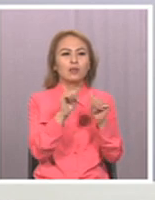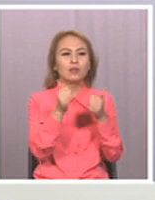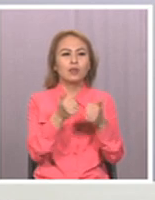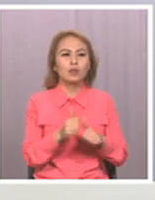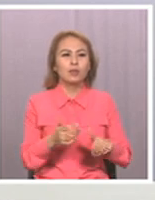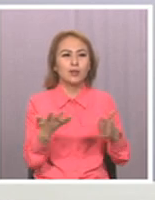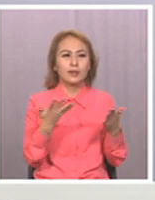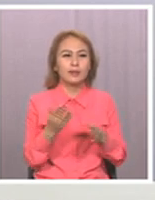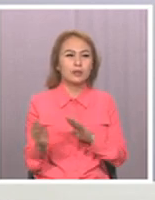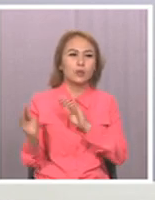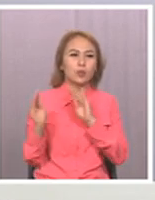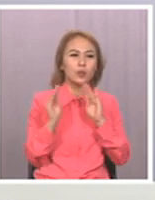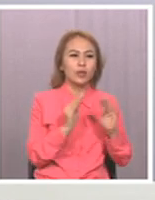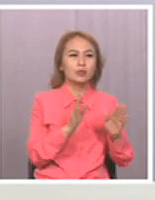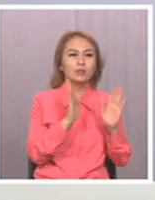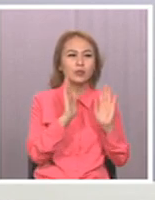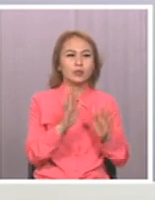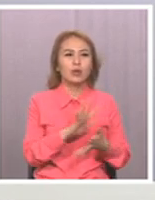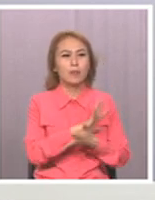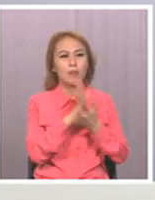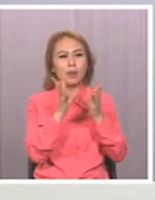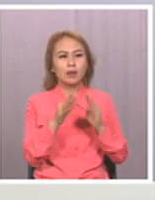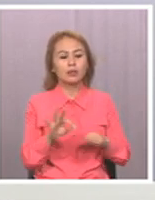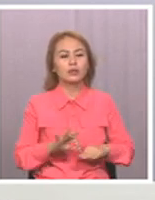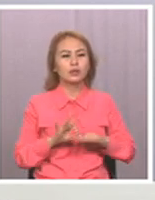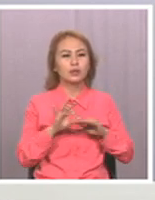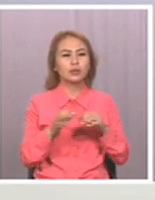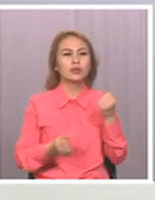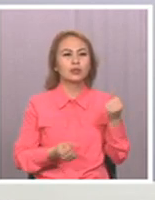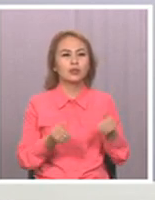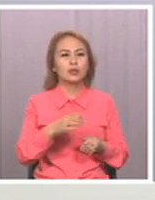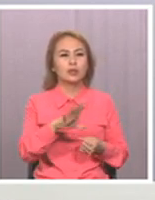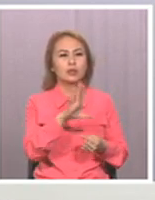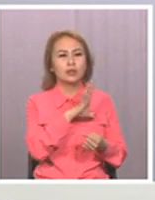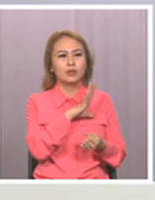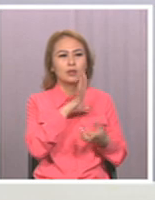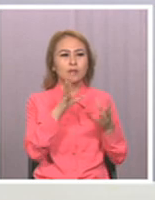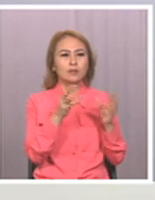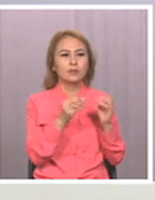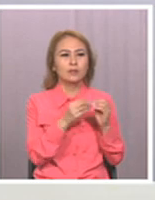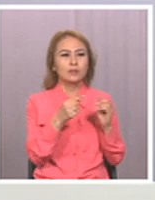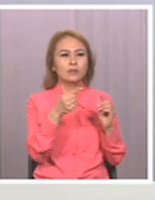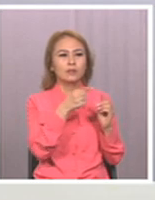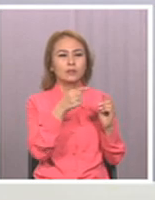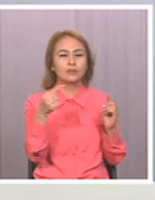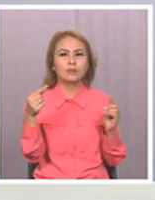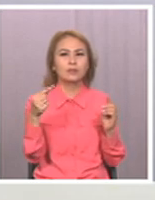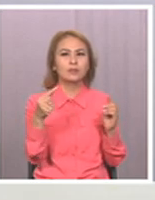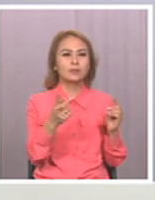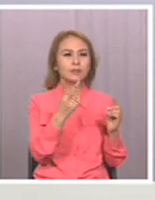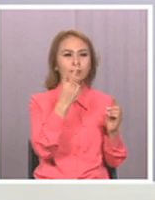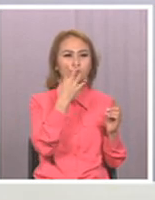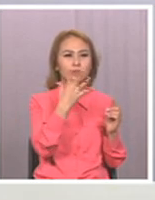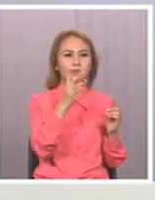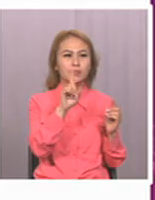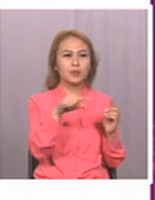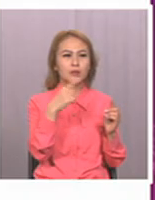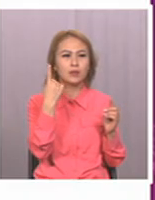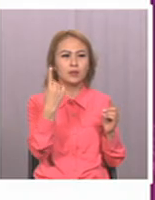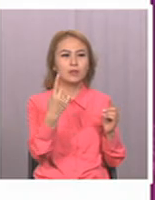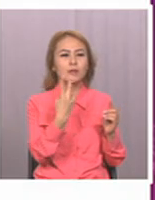қоятын болсақ, яғни барлық жүрілген жолды барлық жұмсаған уақытқа бөлеміз, сонда велосипедшінің орташа